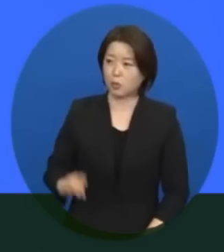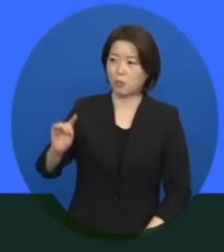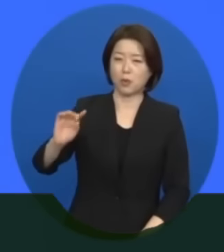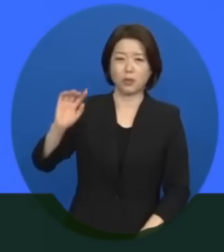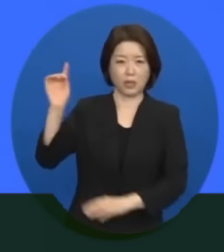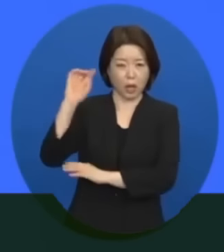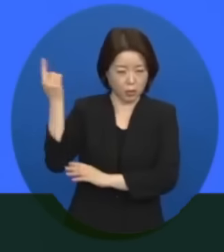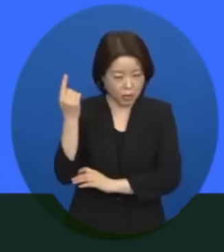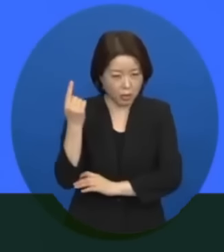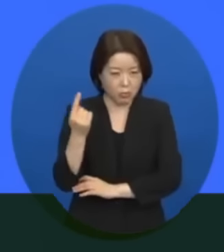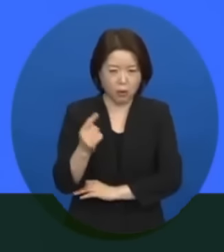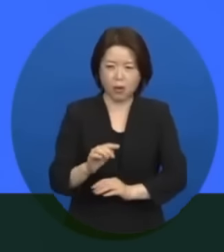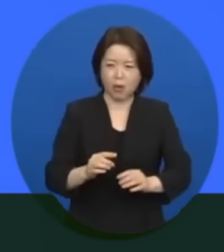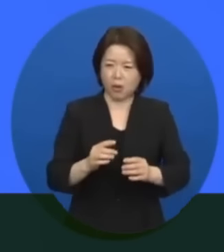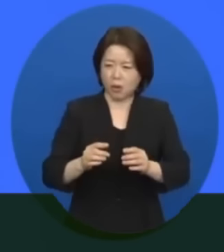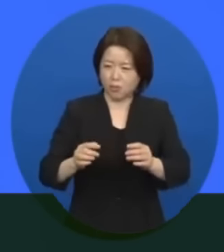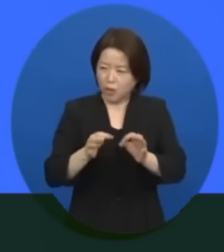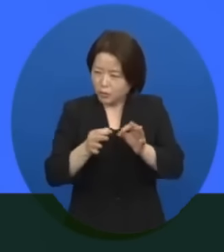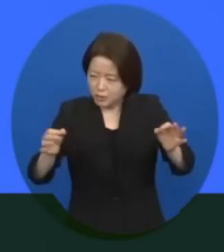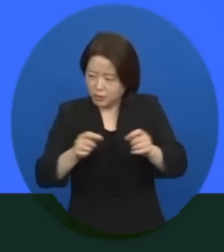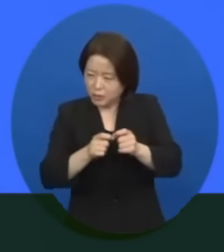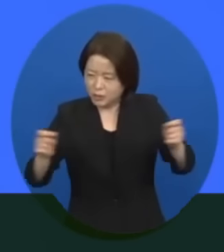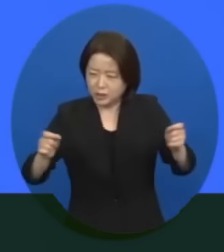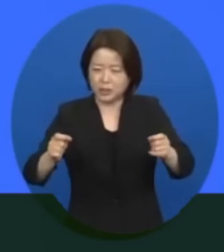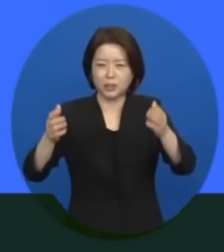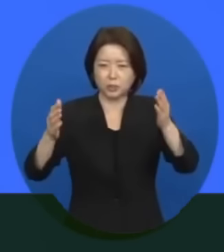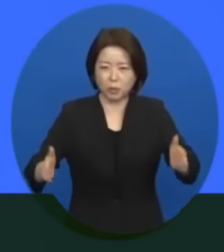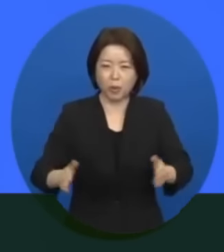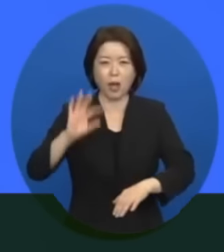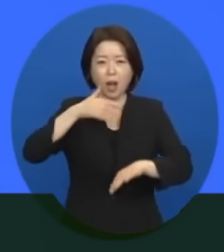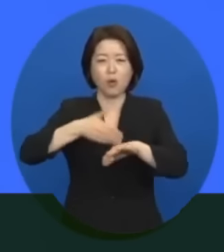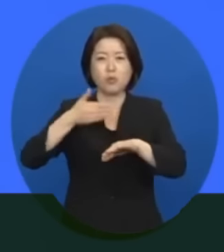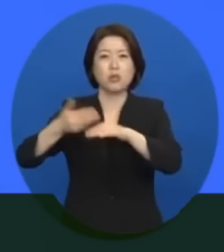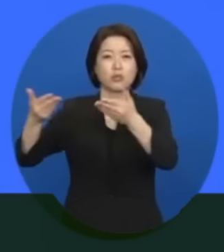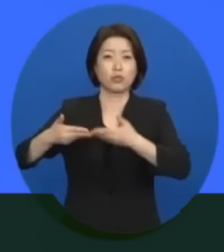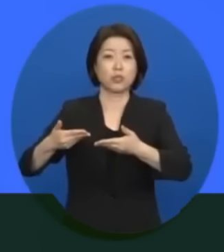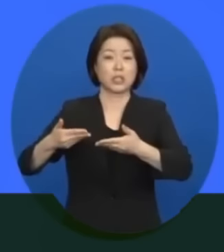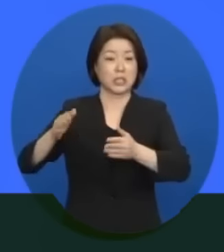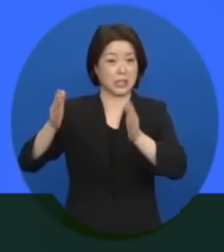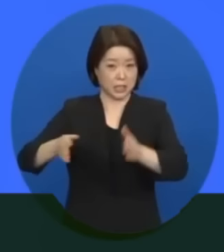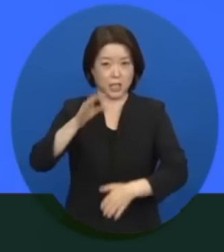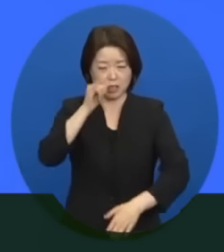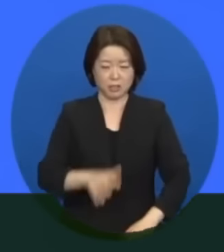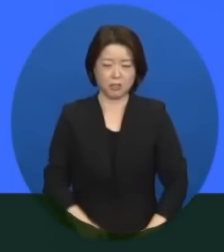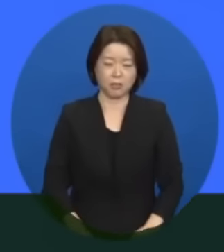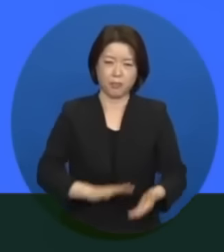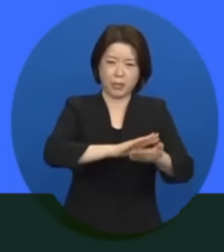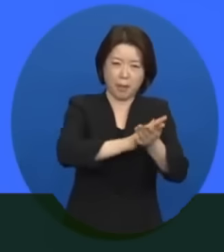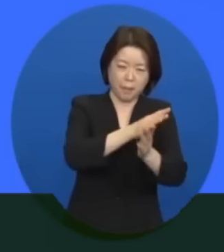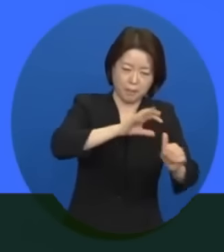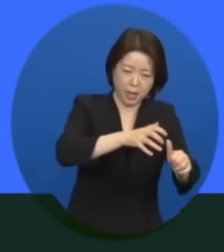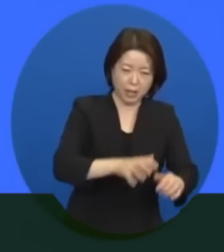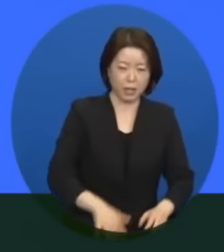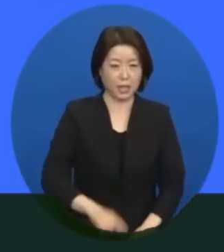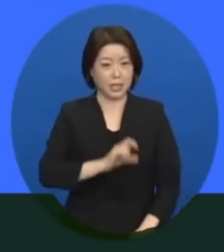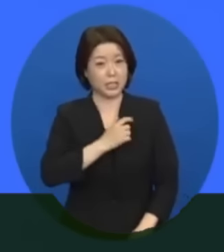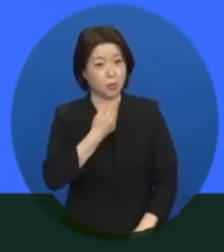정도 그리고 사울을 한 10년 넘게이 시절을 보내게 하시는 거예요 박해 무명의